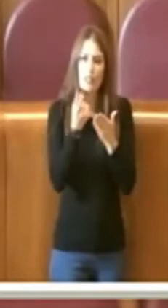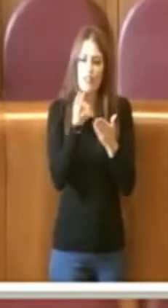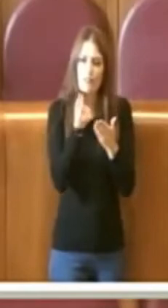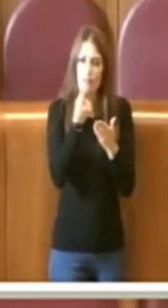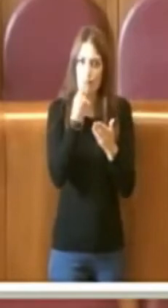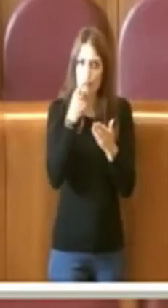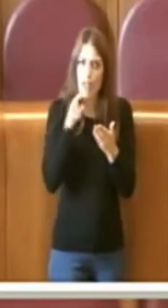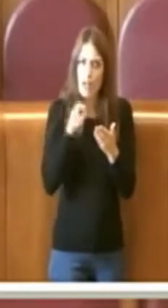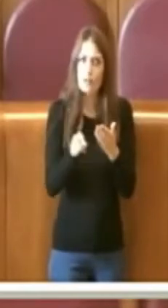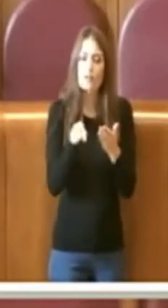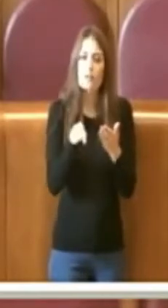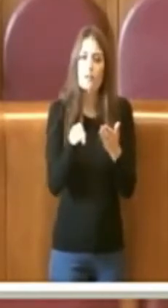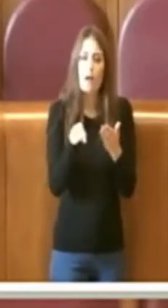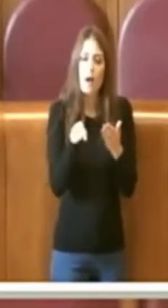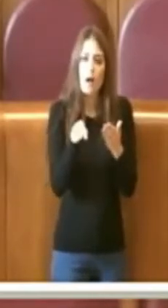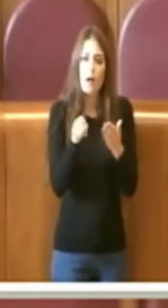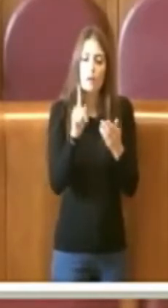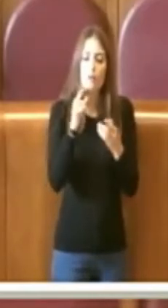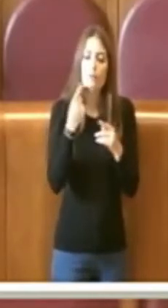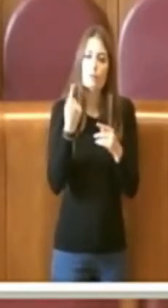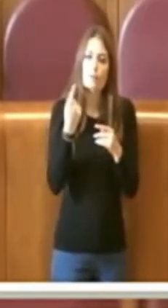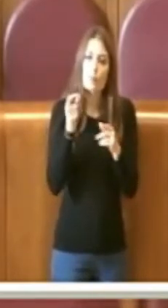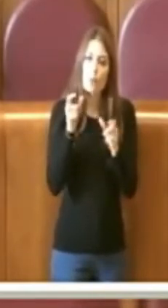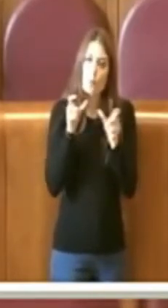finanziari anche sul